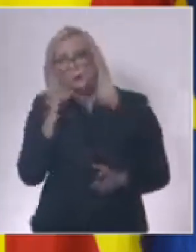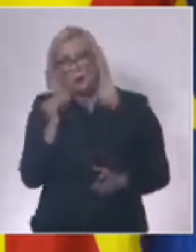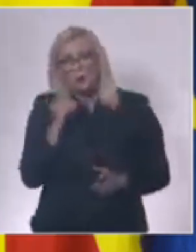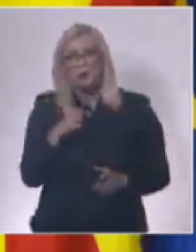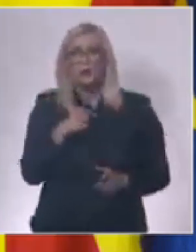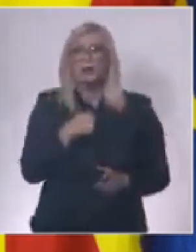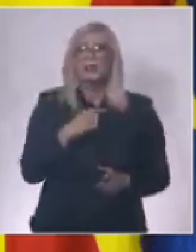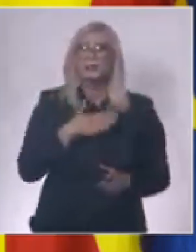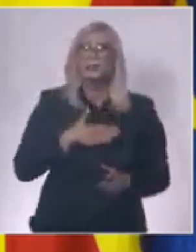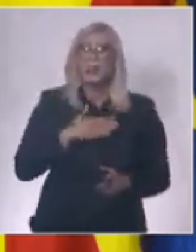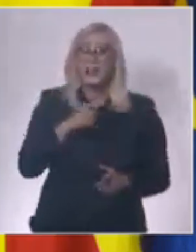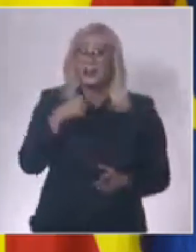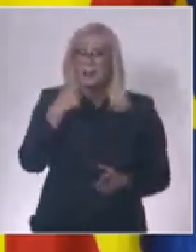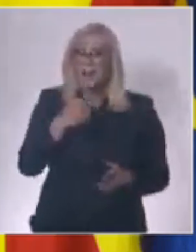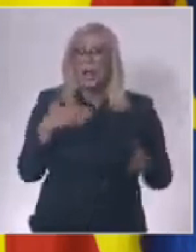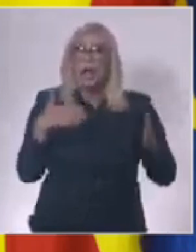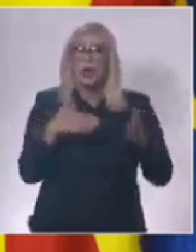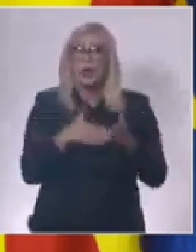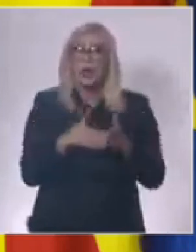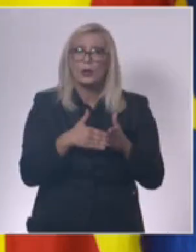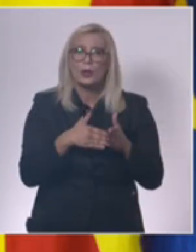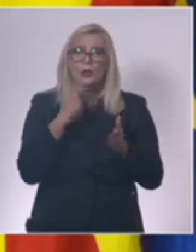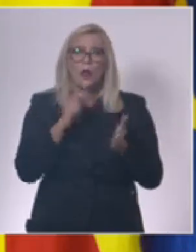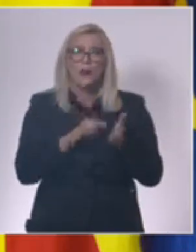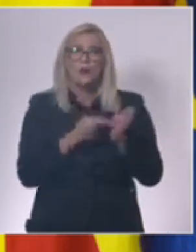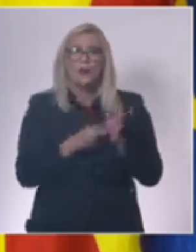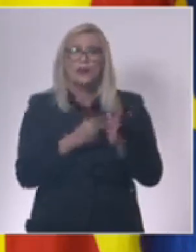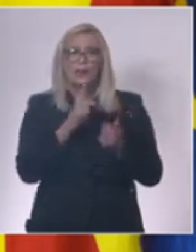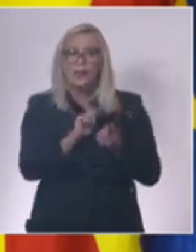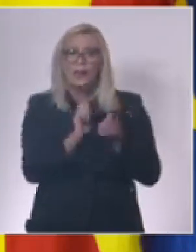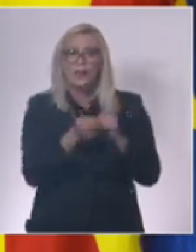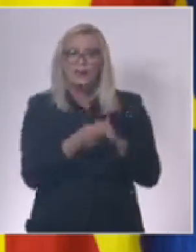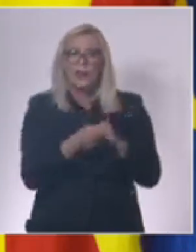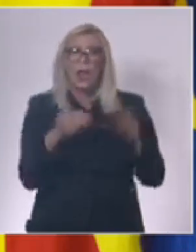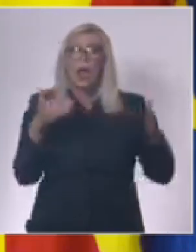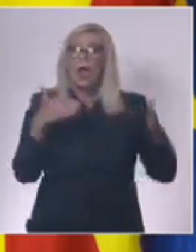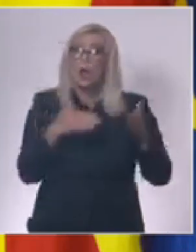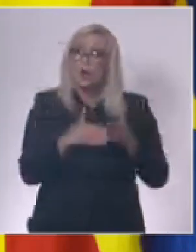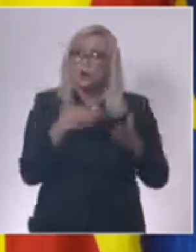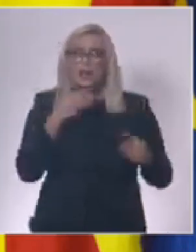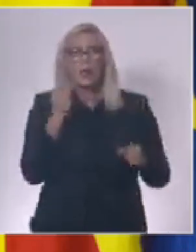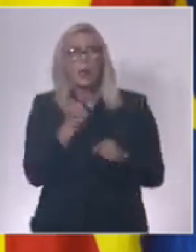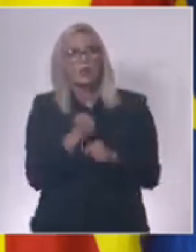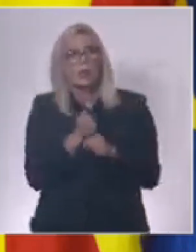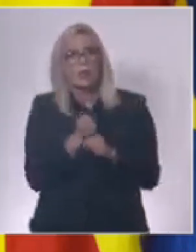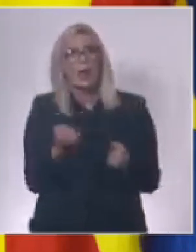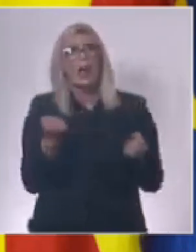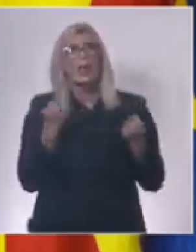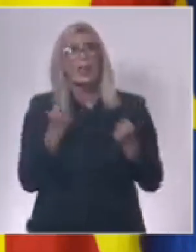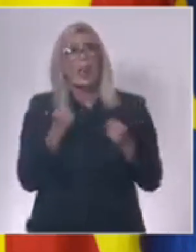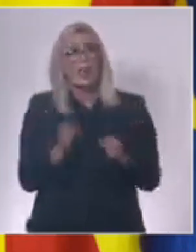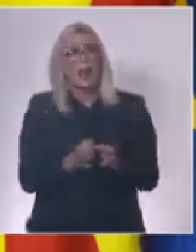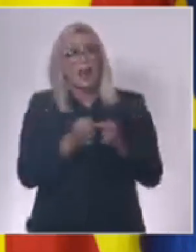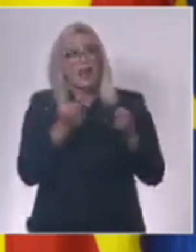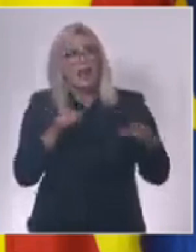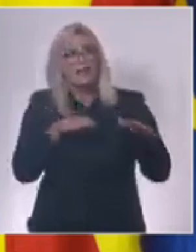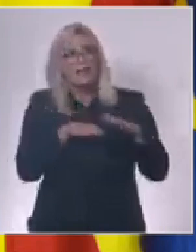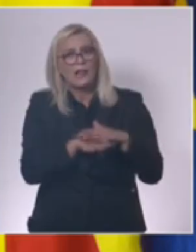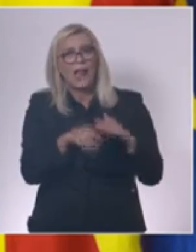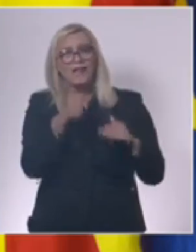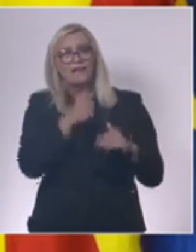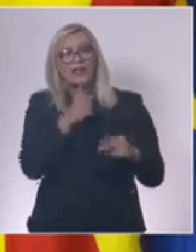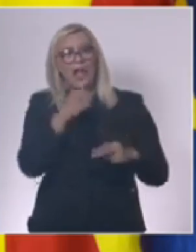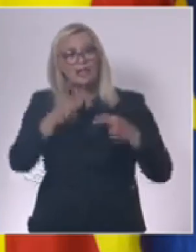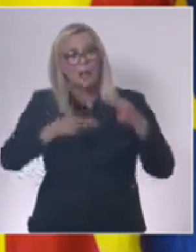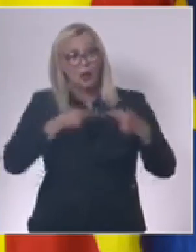се осврнам конкретно на предвидените реформи. Конкретно ќе работиме на зајакнување на јавната внатрешна финансиска